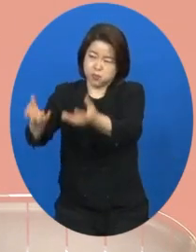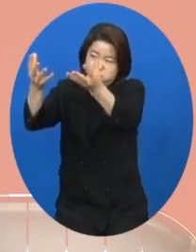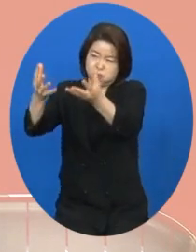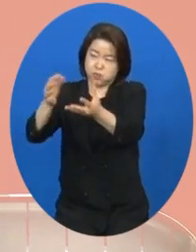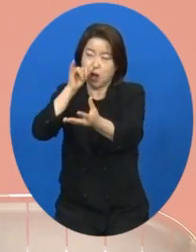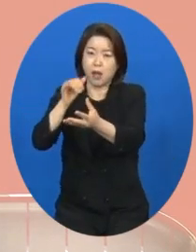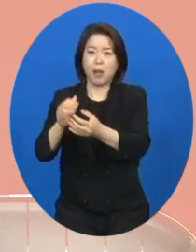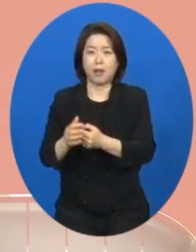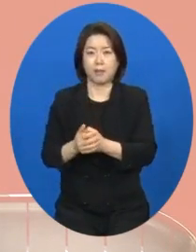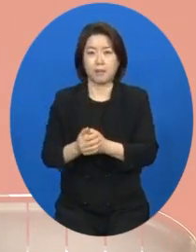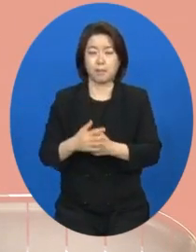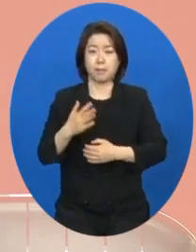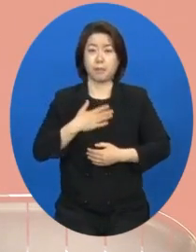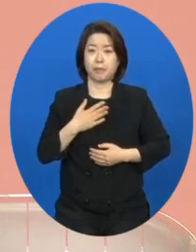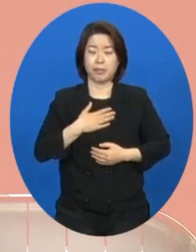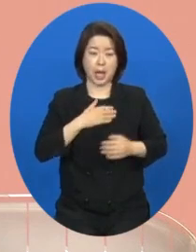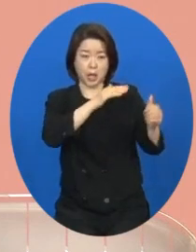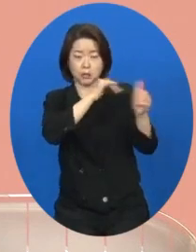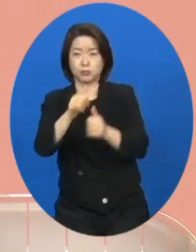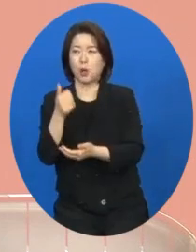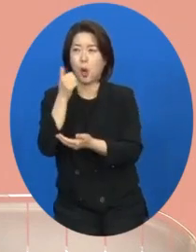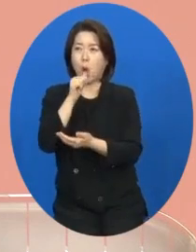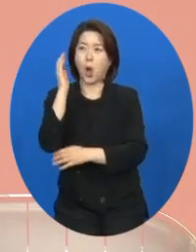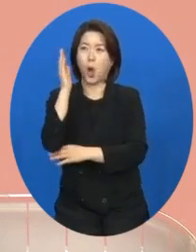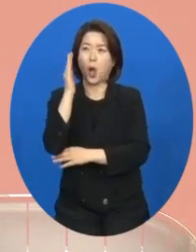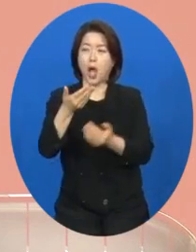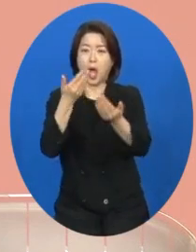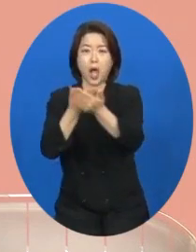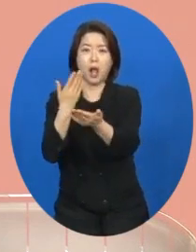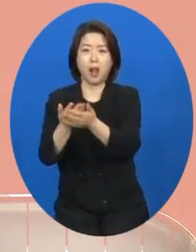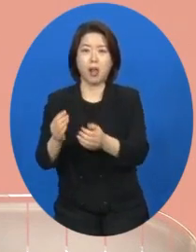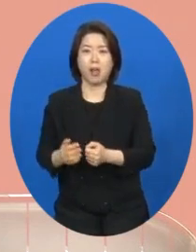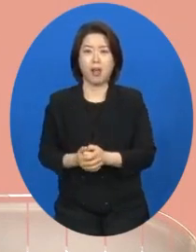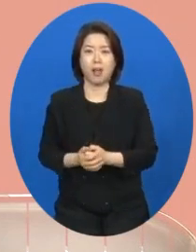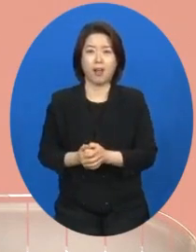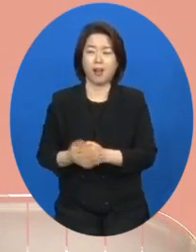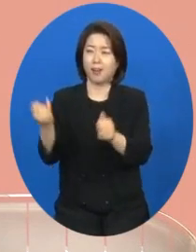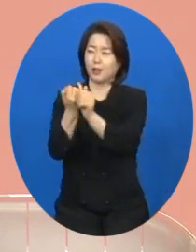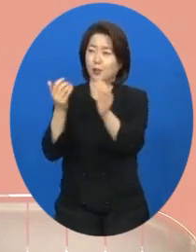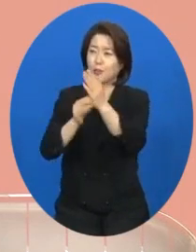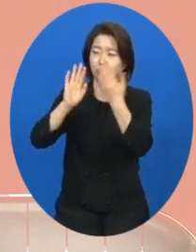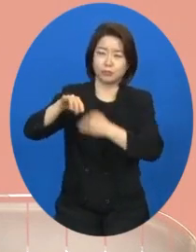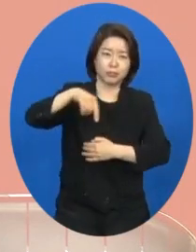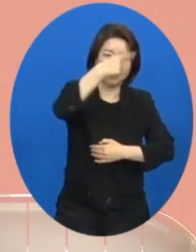나보고는 왜 자꾸 주례로 나오라고 하는지 몰라. 그렇게 싸울 거면서.